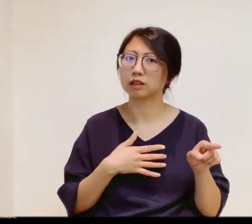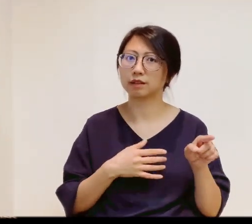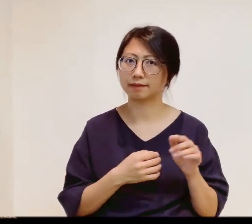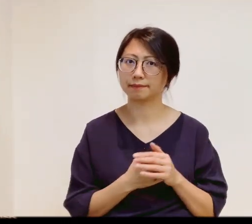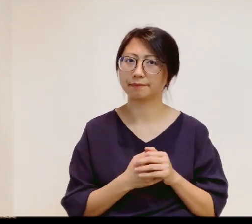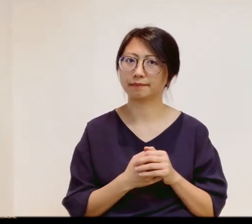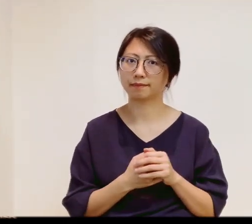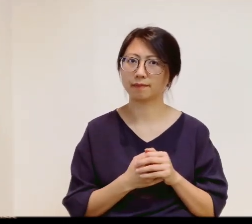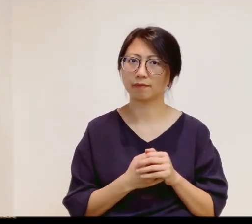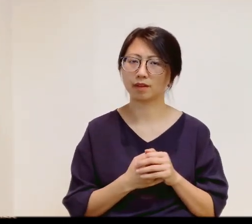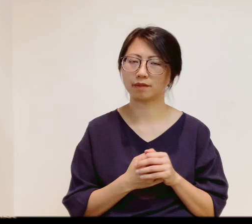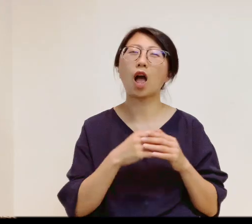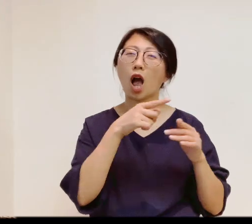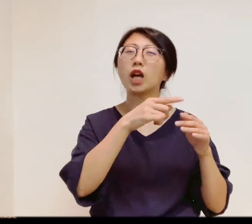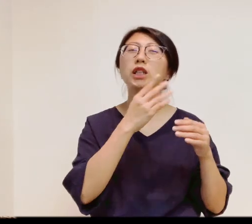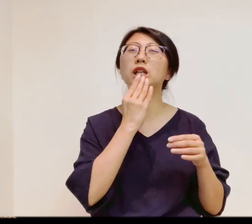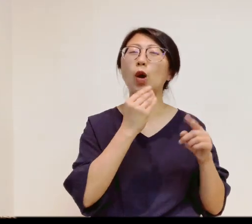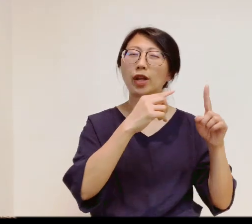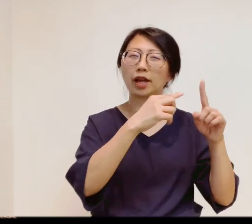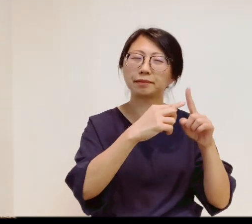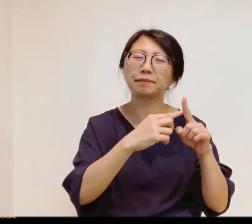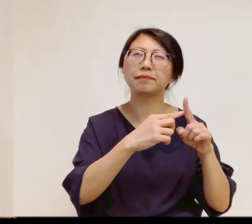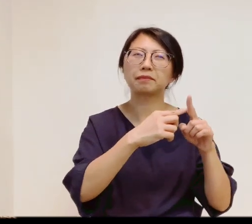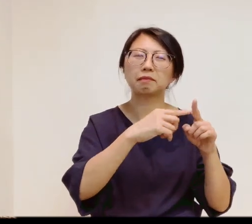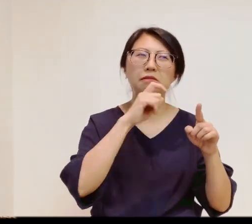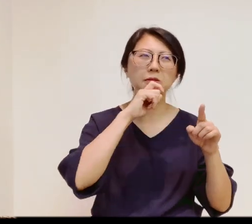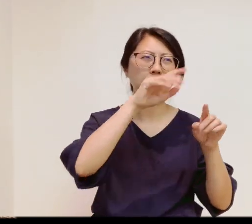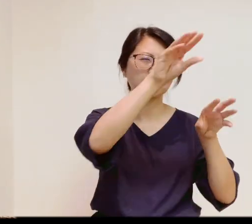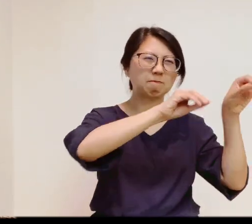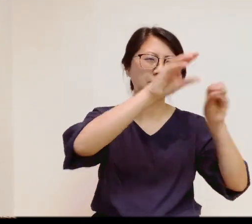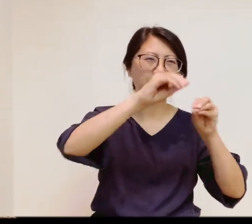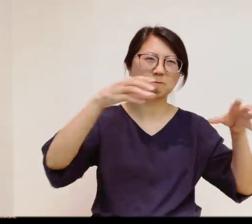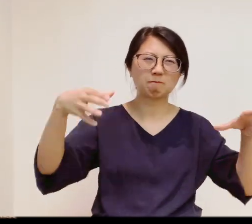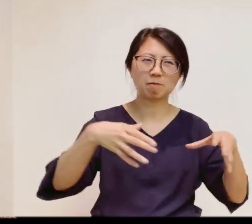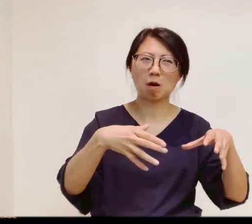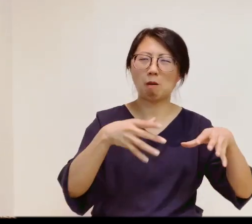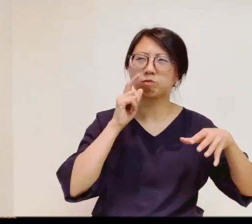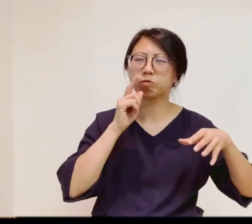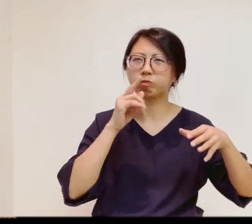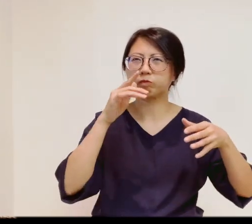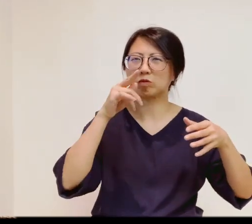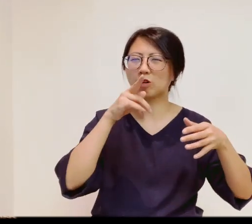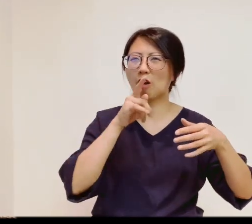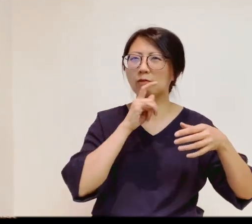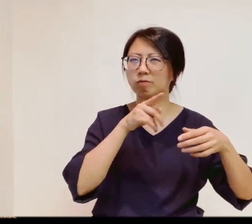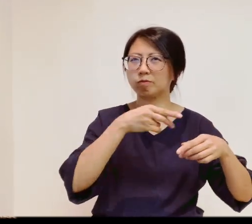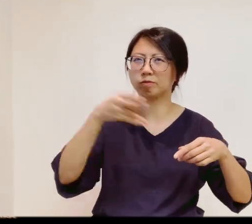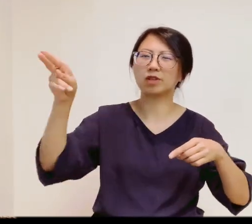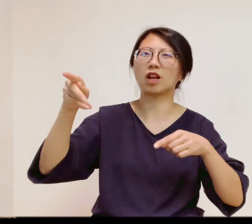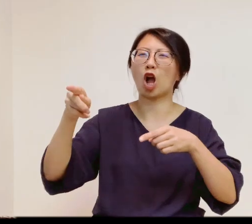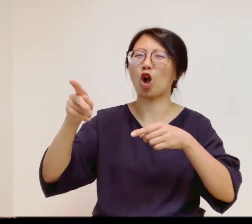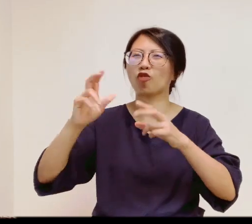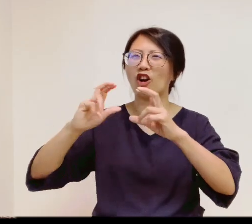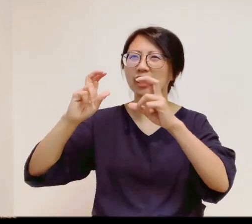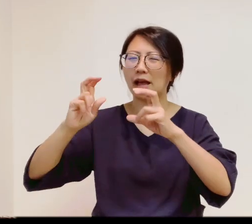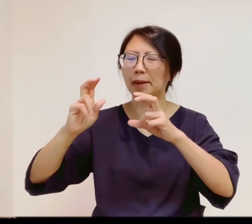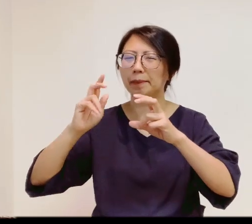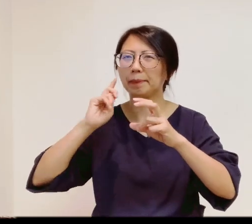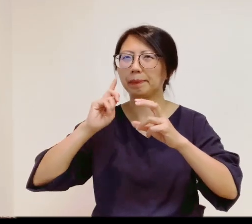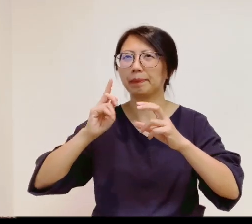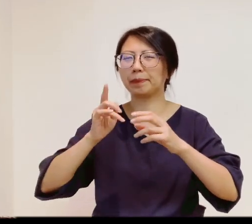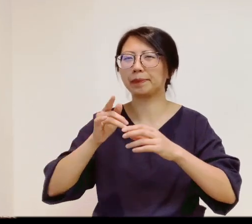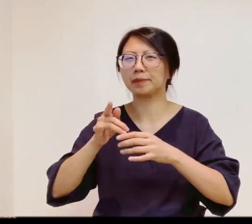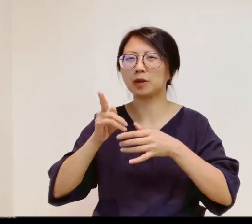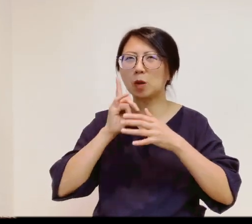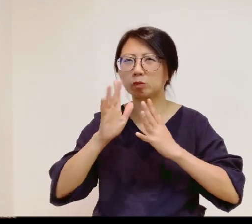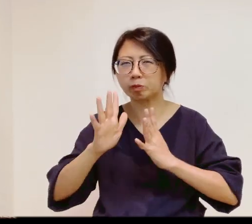集中咗呢啲，即係將呢啲咁樣嘅猶太人即係集埋一齊之後，送去呢個波蘭呢個集中營嘅過程裏邊咧，其實都好人間地獄